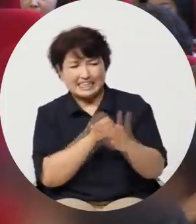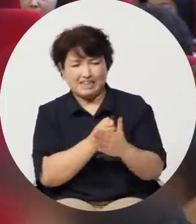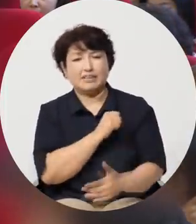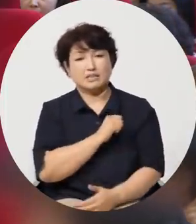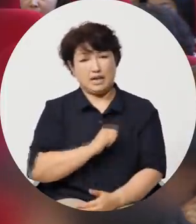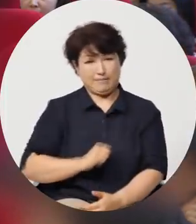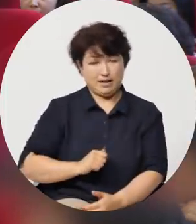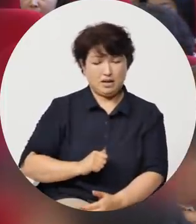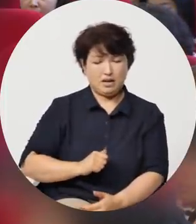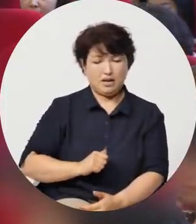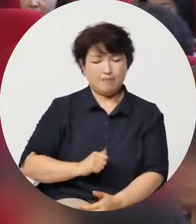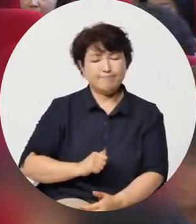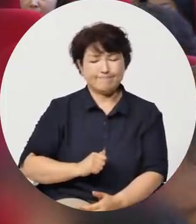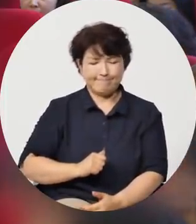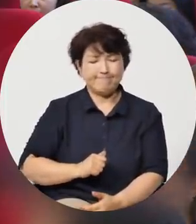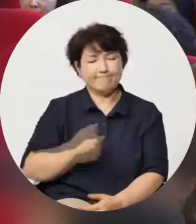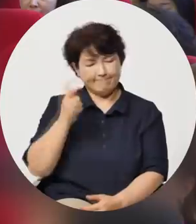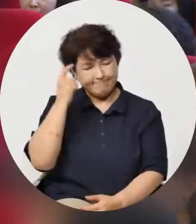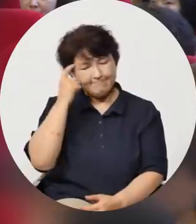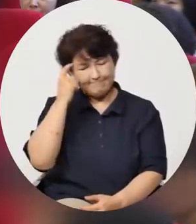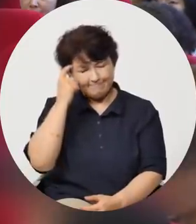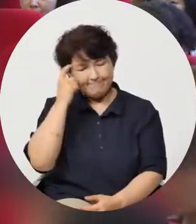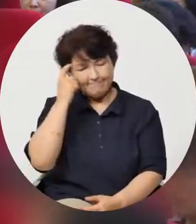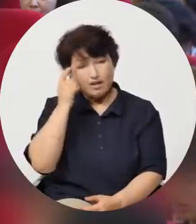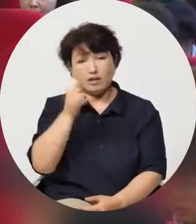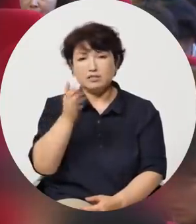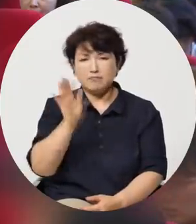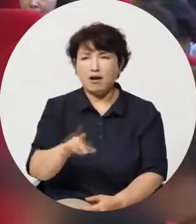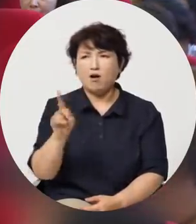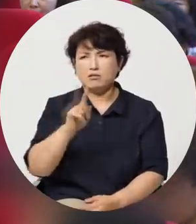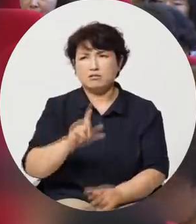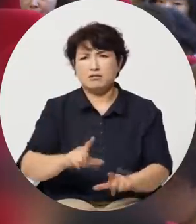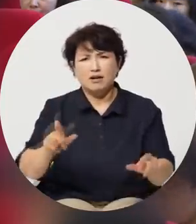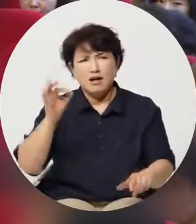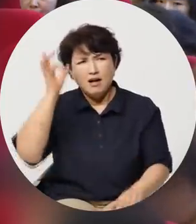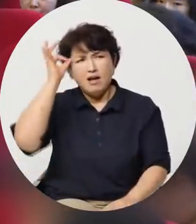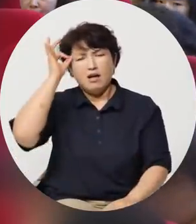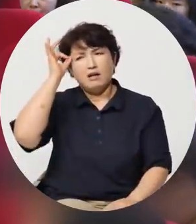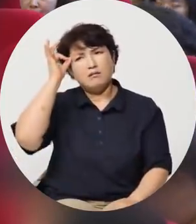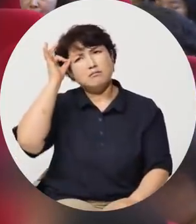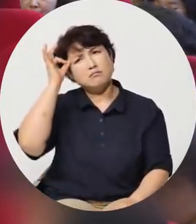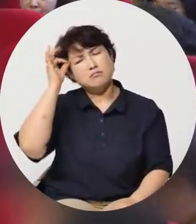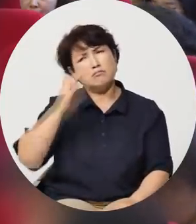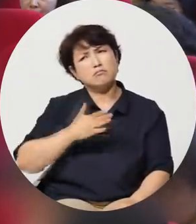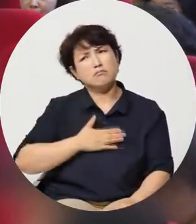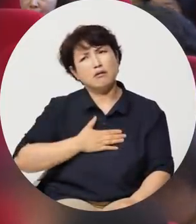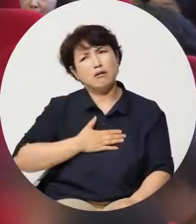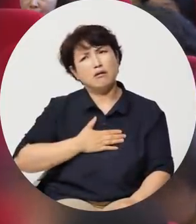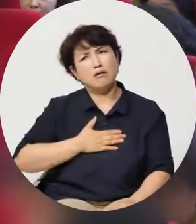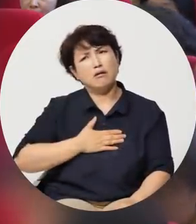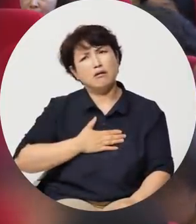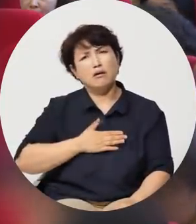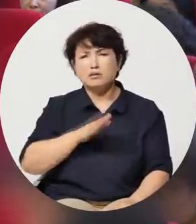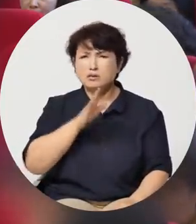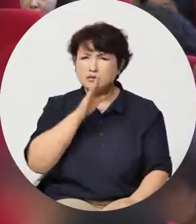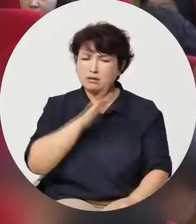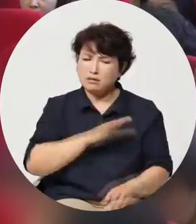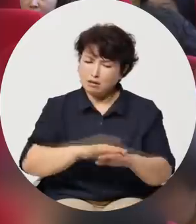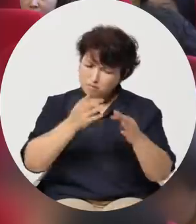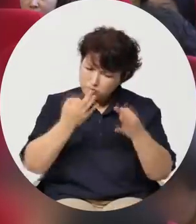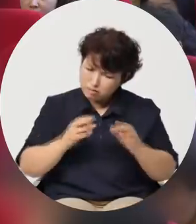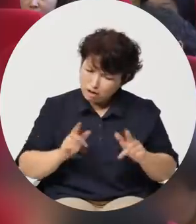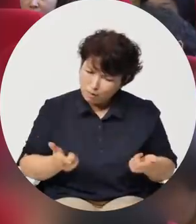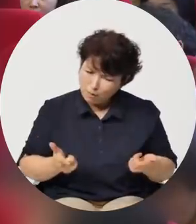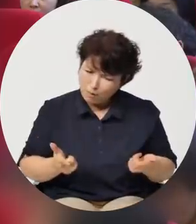것이다 라고 스스로 생각을 하다가도 어느 날 문득 제 자신이 진짜 현실을 바라보지